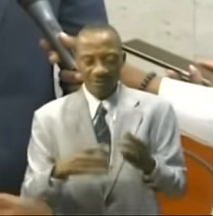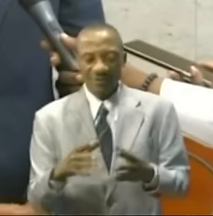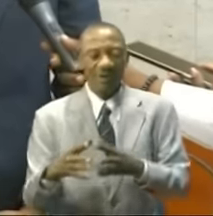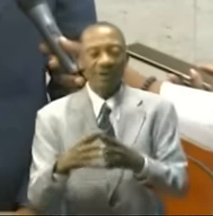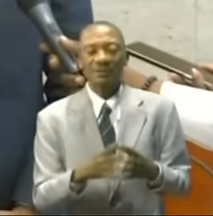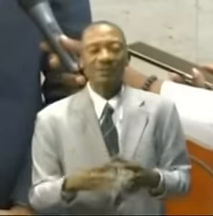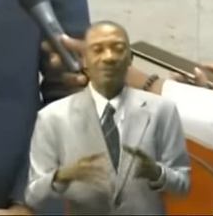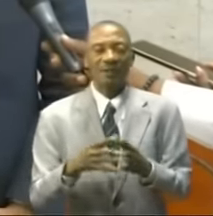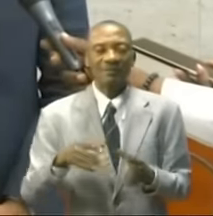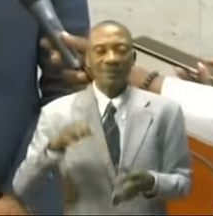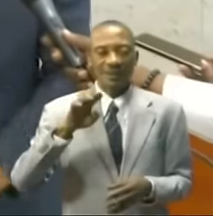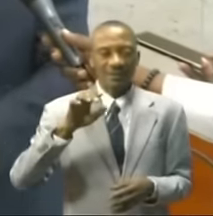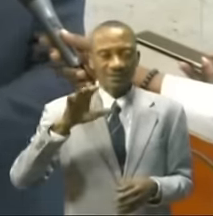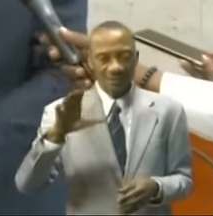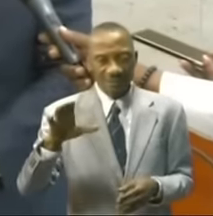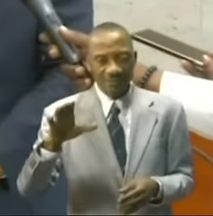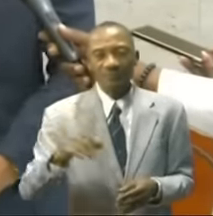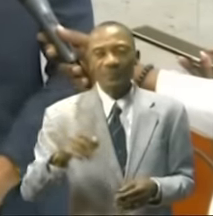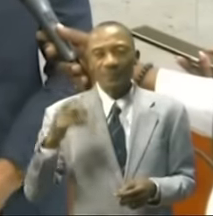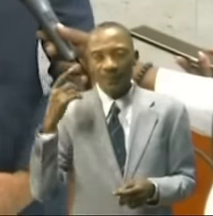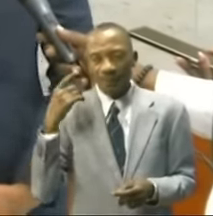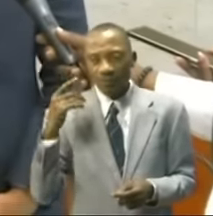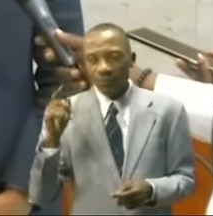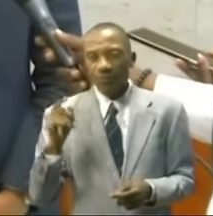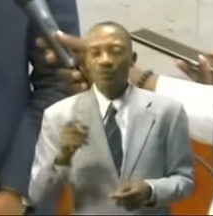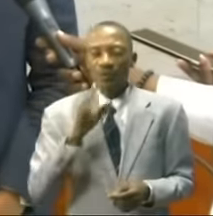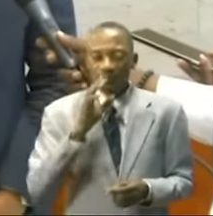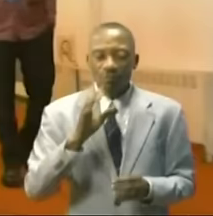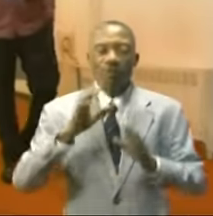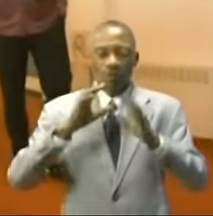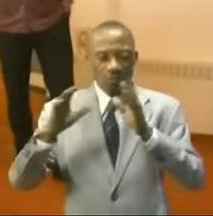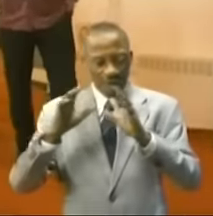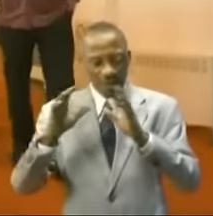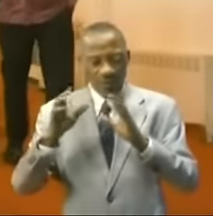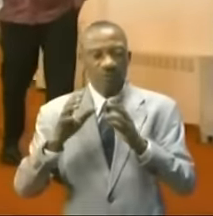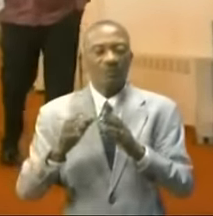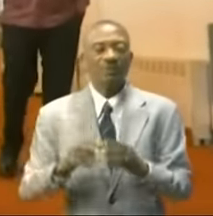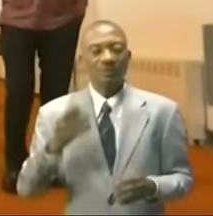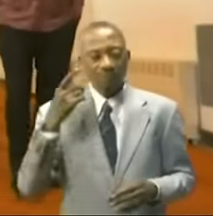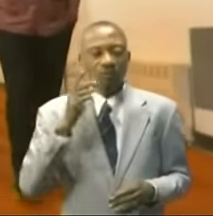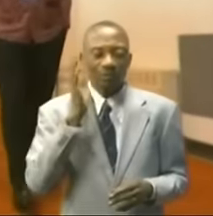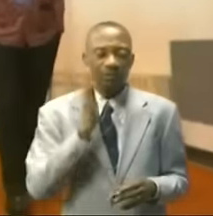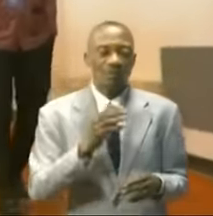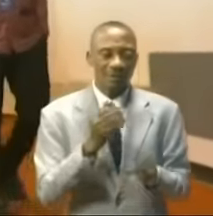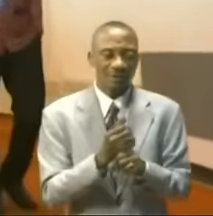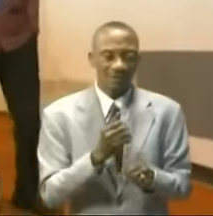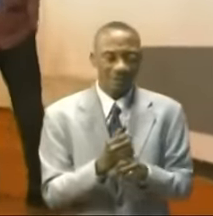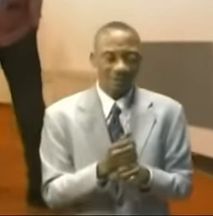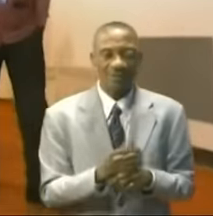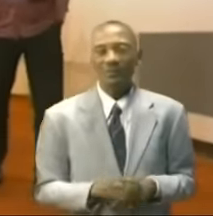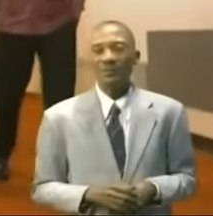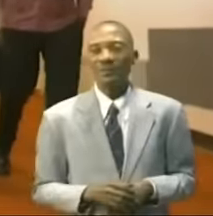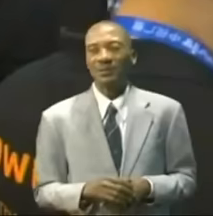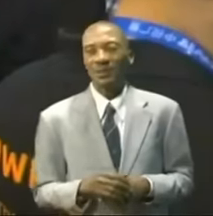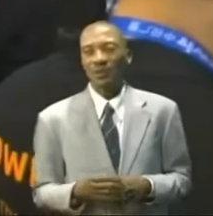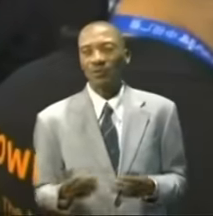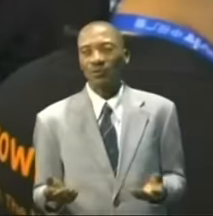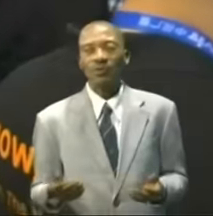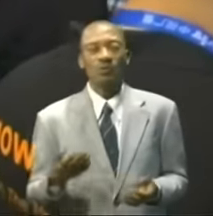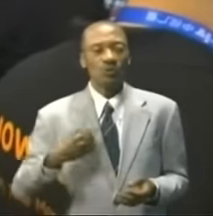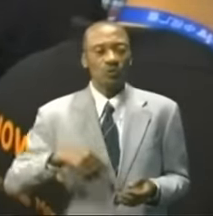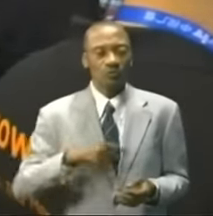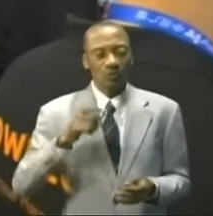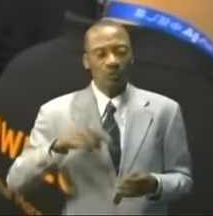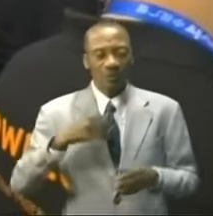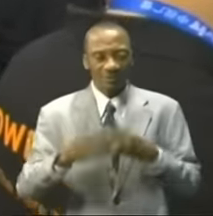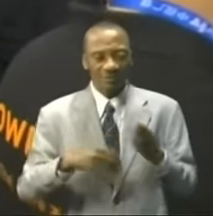durable qui nous permettra d'être présent sur les différents bouquets de Star Times. Bien avant, le porte-parole du gouvernement et ses collègues ministres